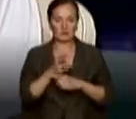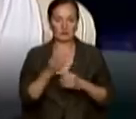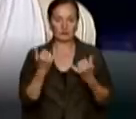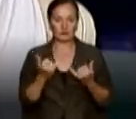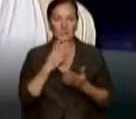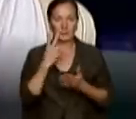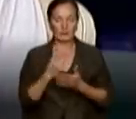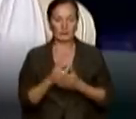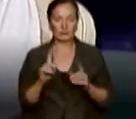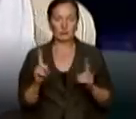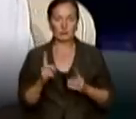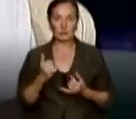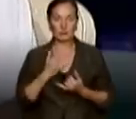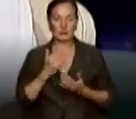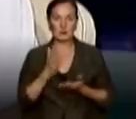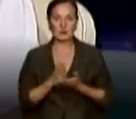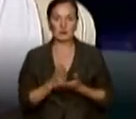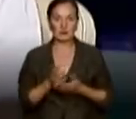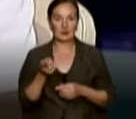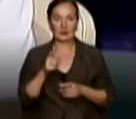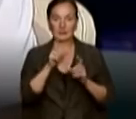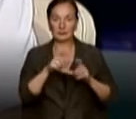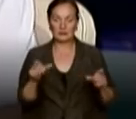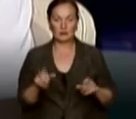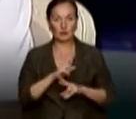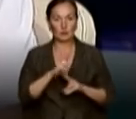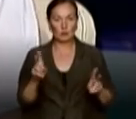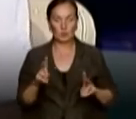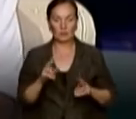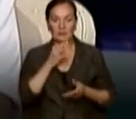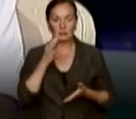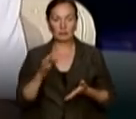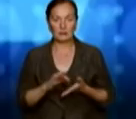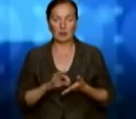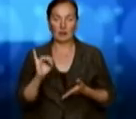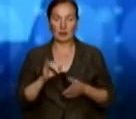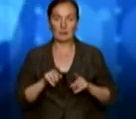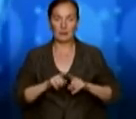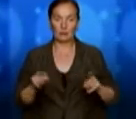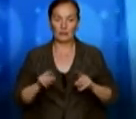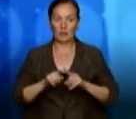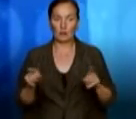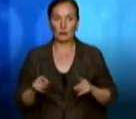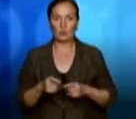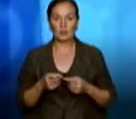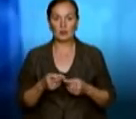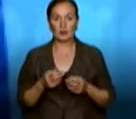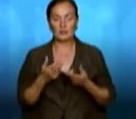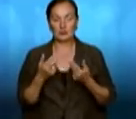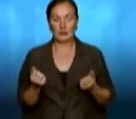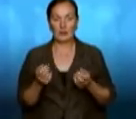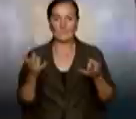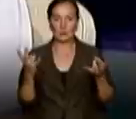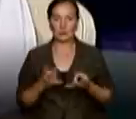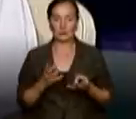в нас є ті, хто відповідає і пропагує, каже, що так, потребно відповідати. Якби ставимося до цього. І